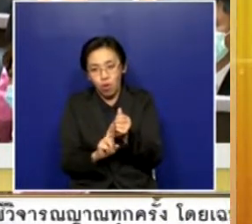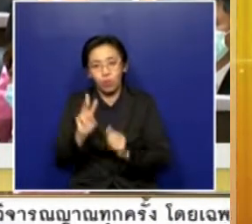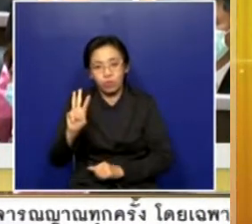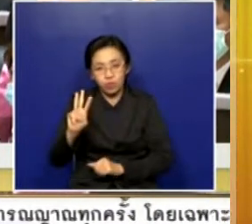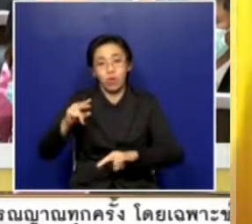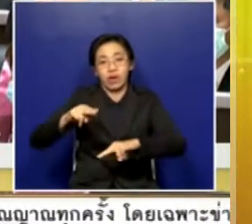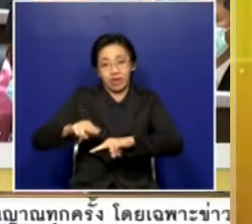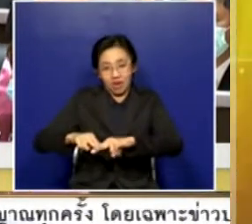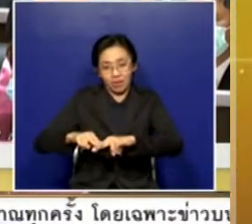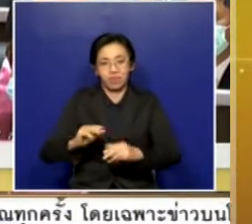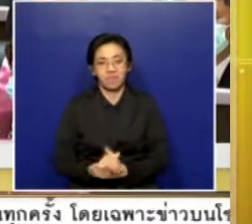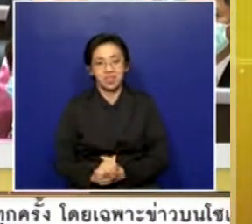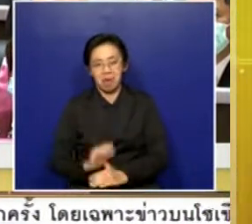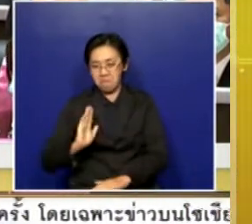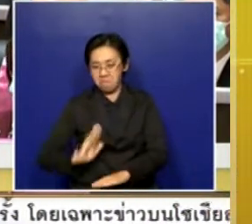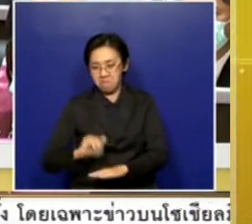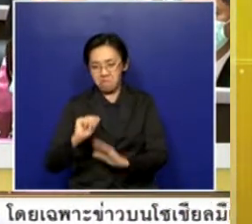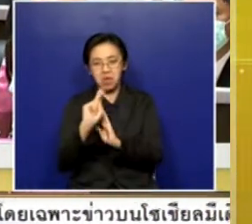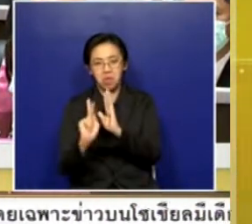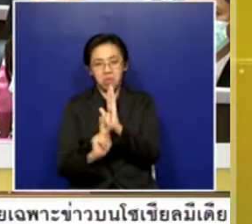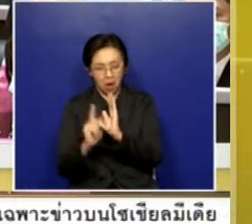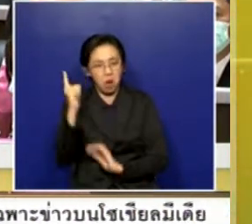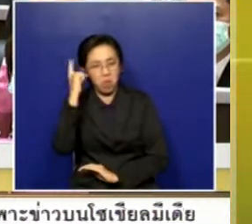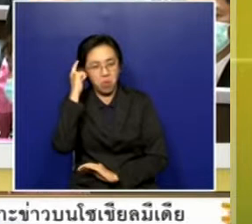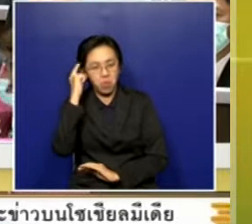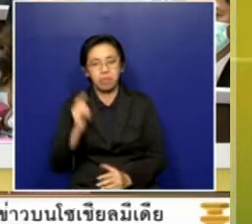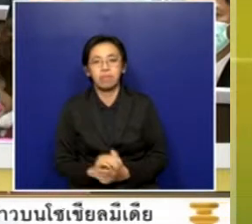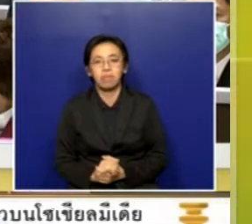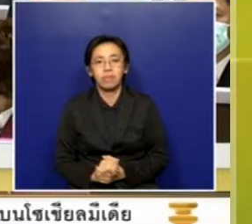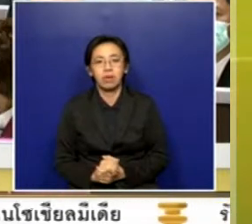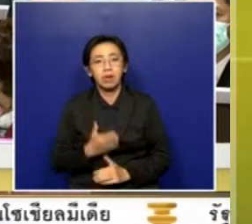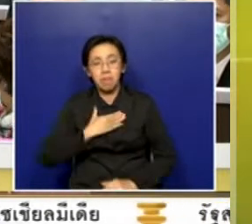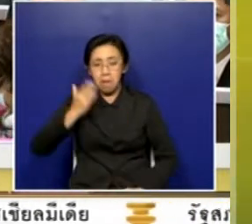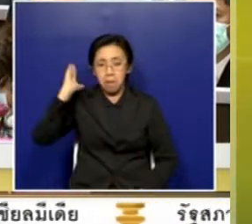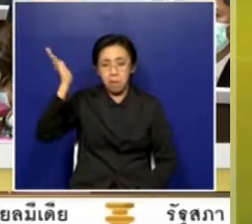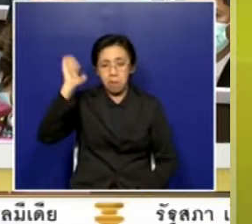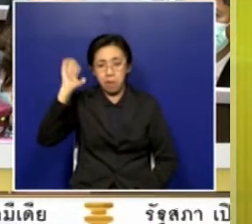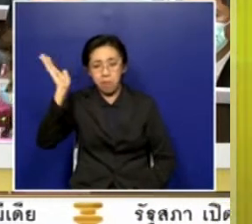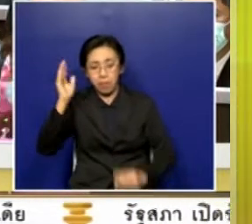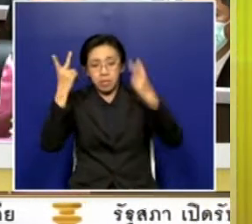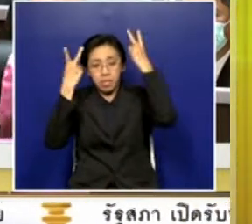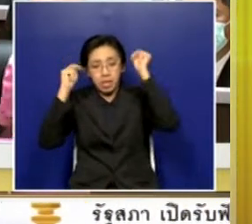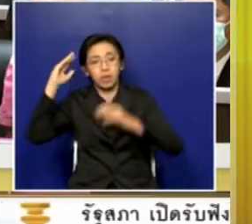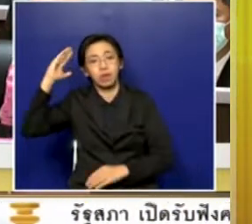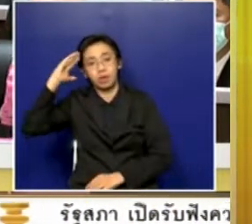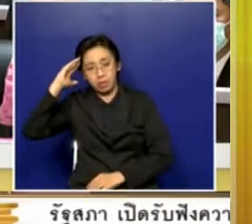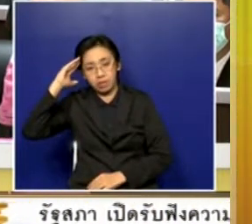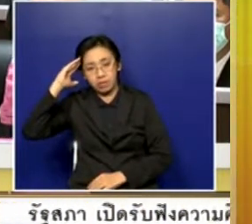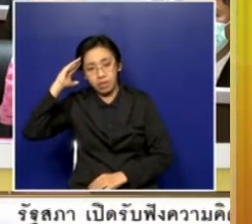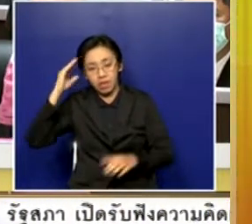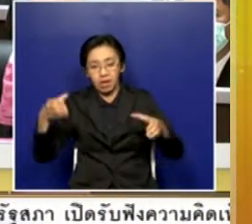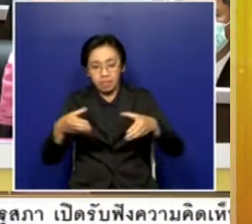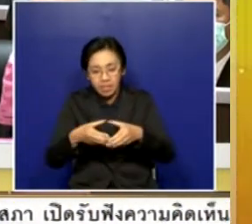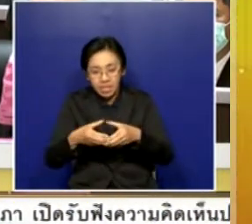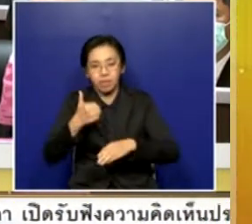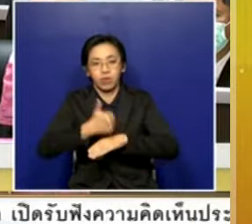บอกว่าเข้าไปเกี่ยวข้องกับเรื่องนี้ด้วยหรือไม่นะครับเพราะว่าตัวแทนบริษัทที่ปรึกษาซึ่งเป็นส่วนสำคัญที่ทำให้มีการแก้ไขเงื่อนไขการประมูล